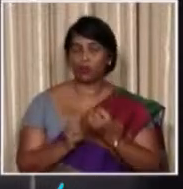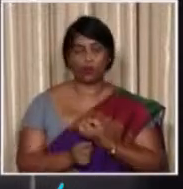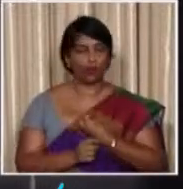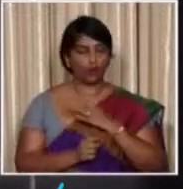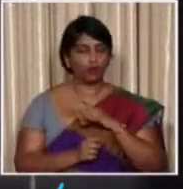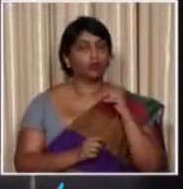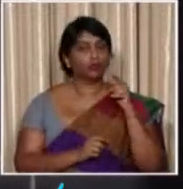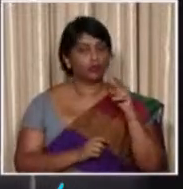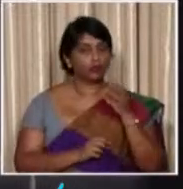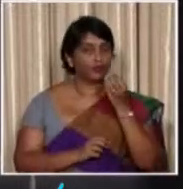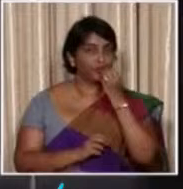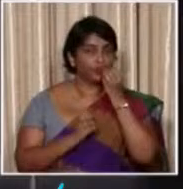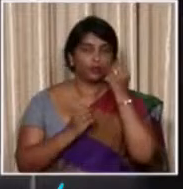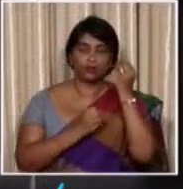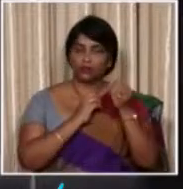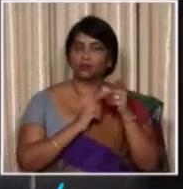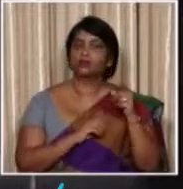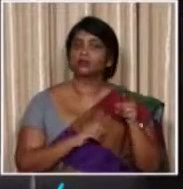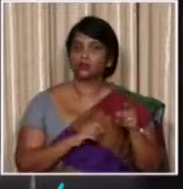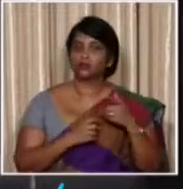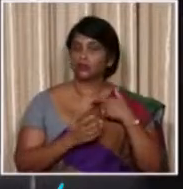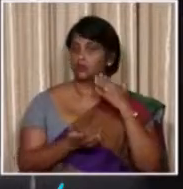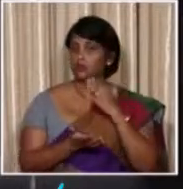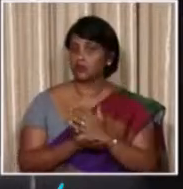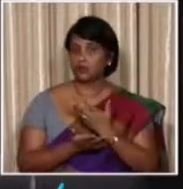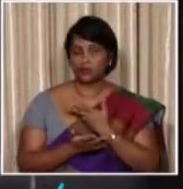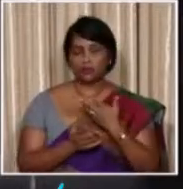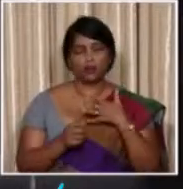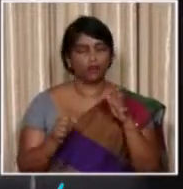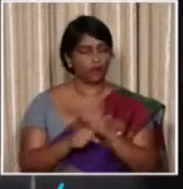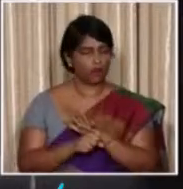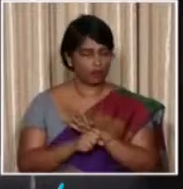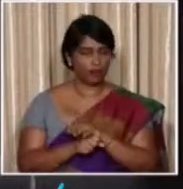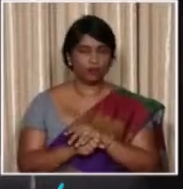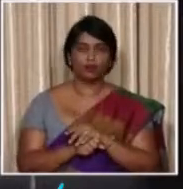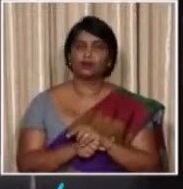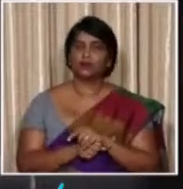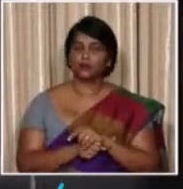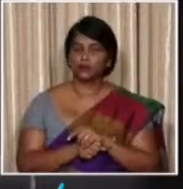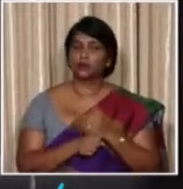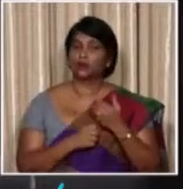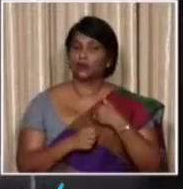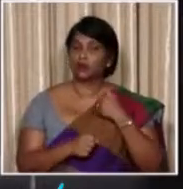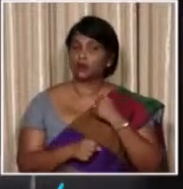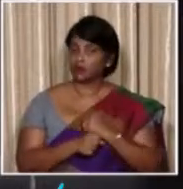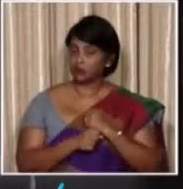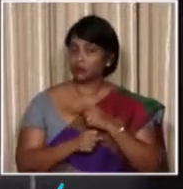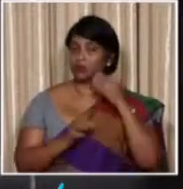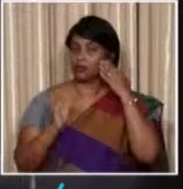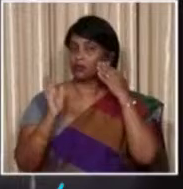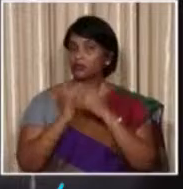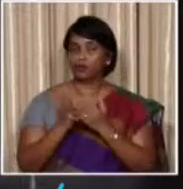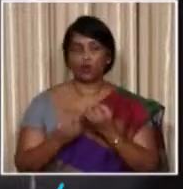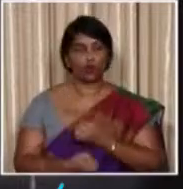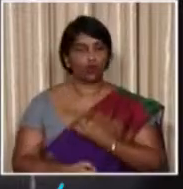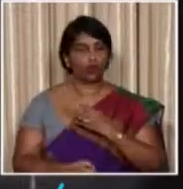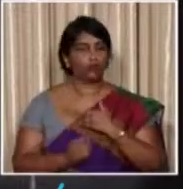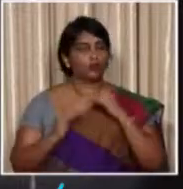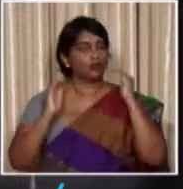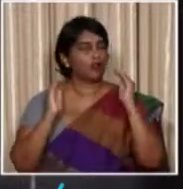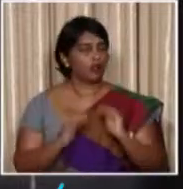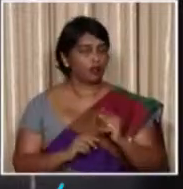yana oun ta kaya mbi mala binekat apa naat tan be sampurne apa andu be man shegan unan dua ne itam